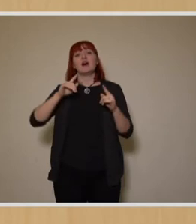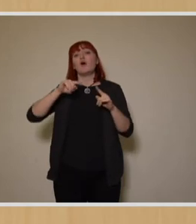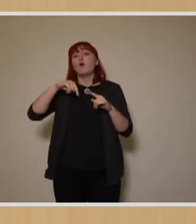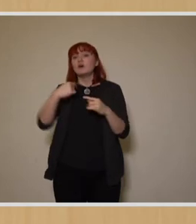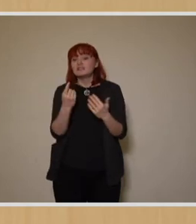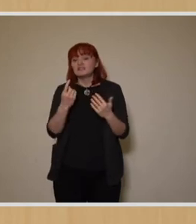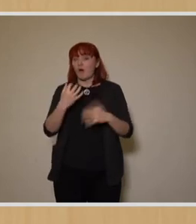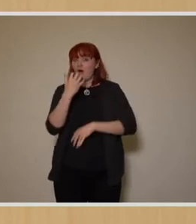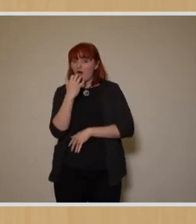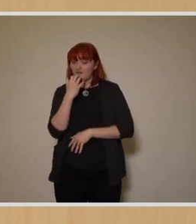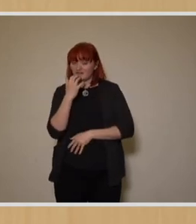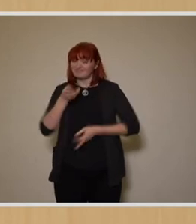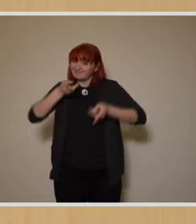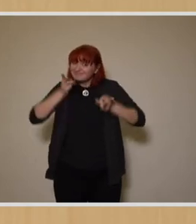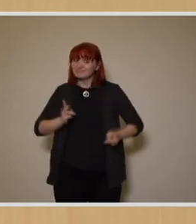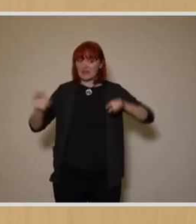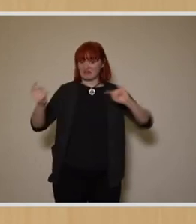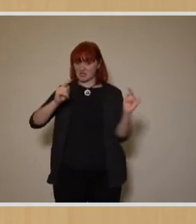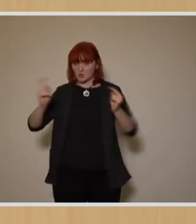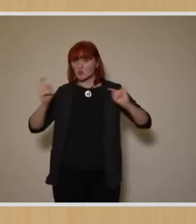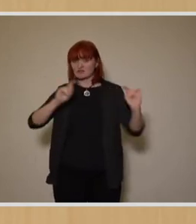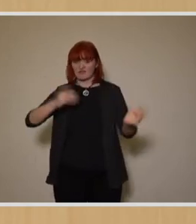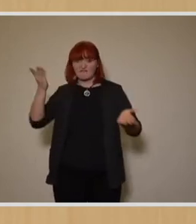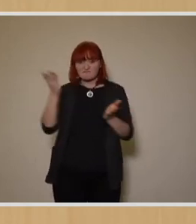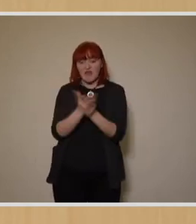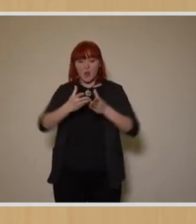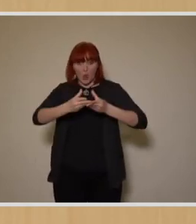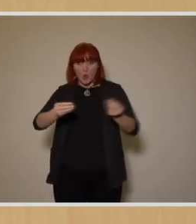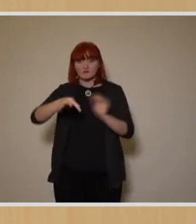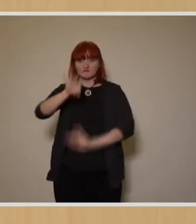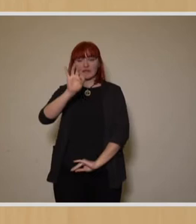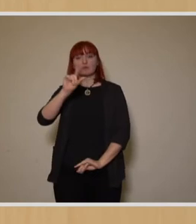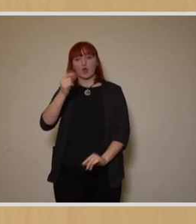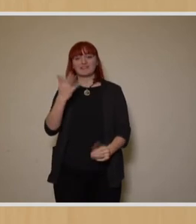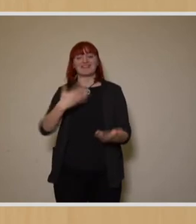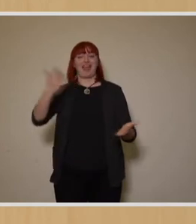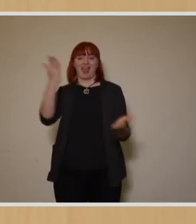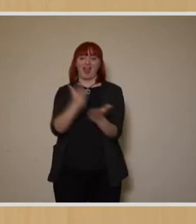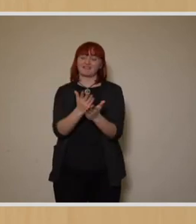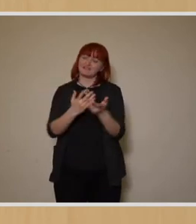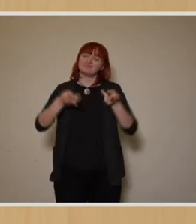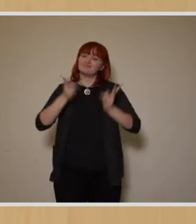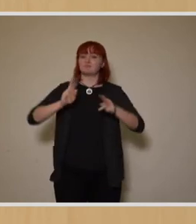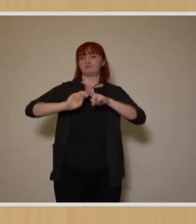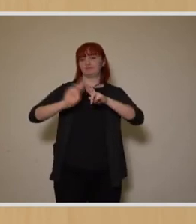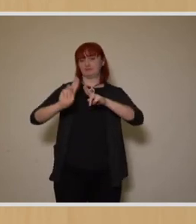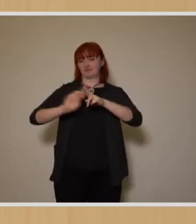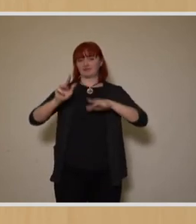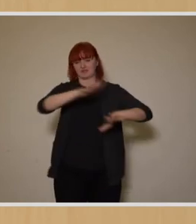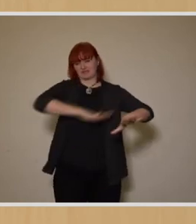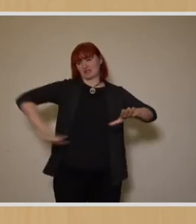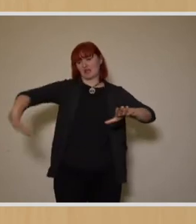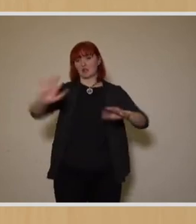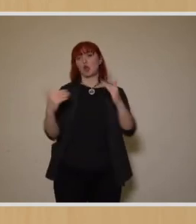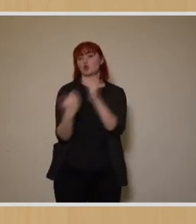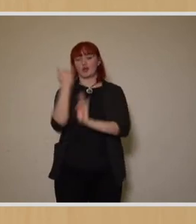das Ende des Sachsenbades als städtisches Gebäude bedeuten könnten und eine nachhaltige Entwicklung des Gesamtgeländes auch